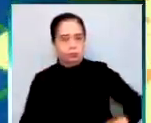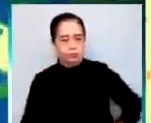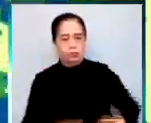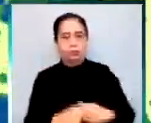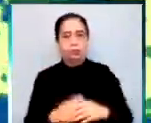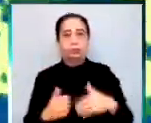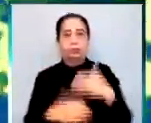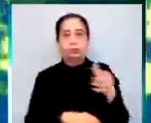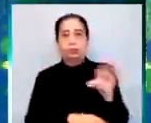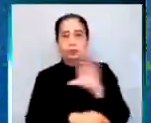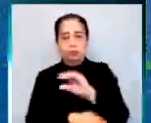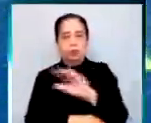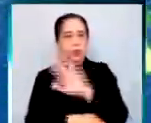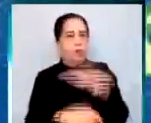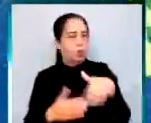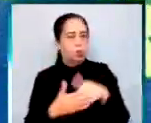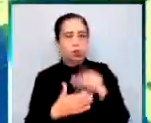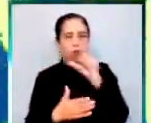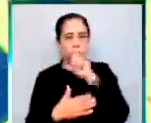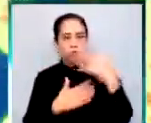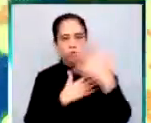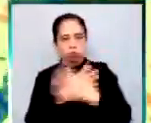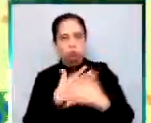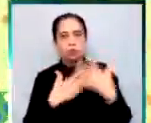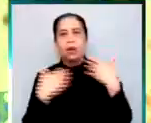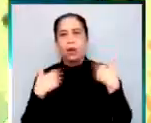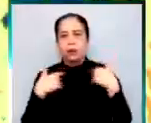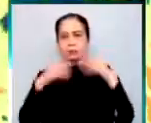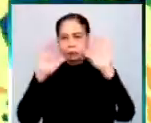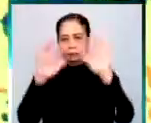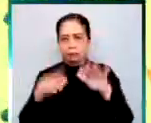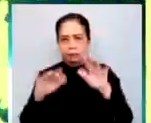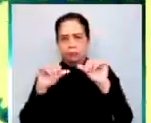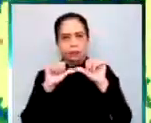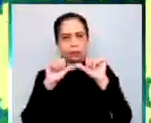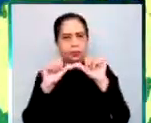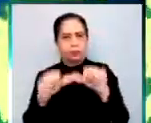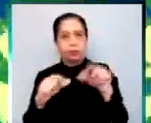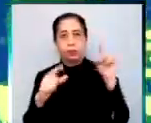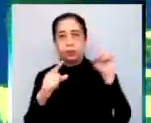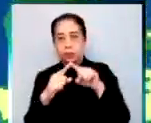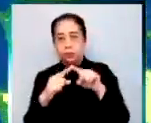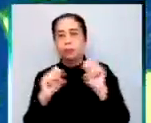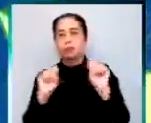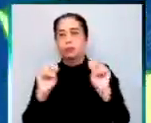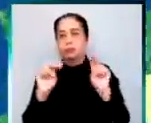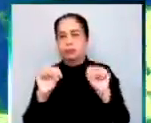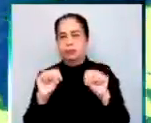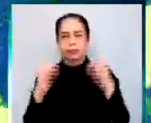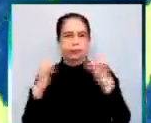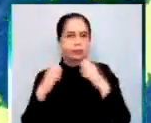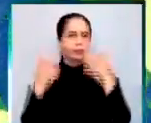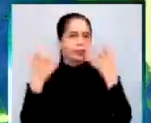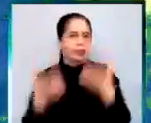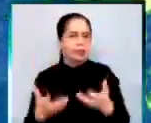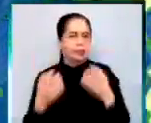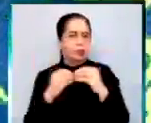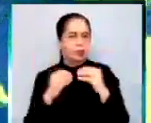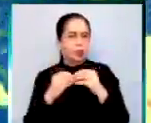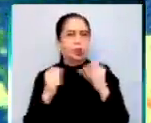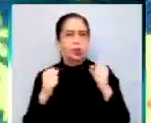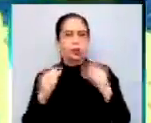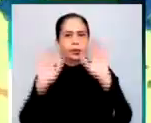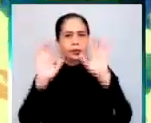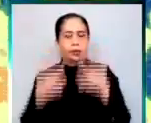hapon, buong Luzon na ang may pag-ulan. Magpapatuloy yan hanggang sa Linggo. Asahan ng heavy to intense rain sa southern